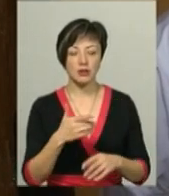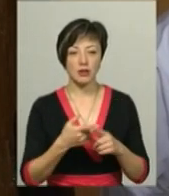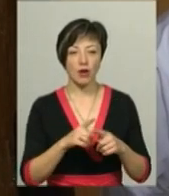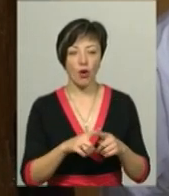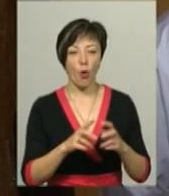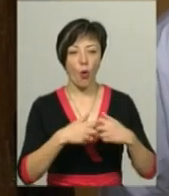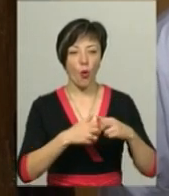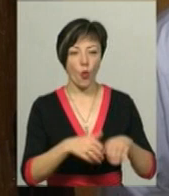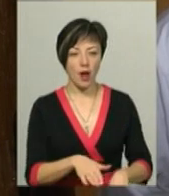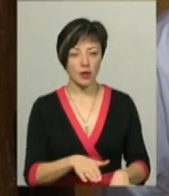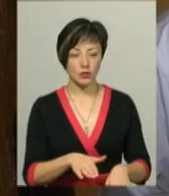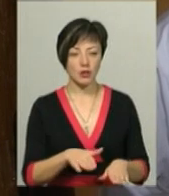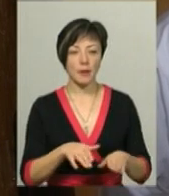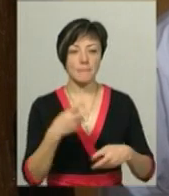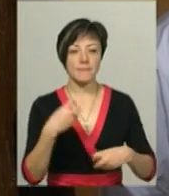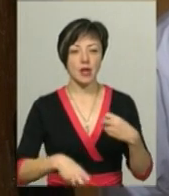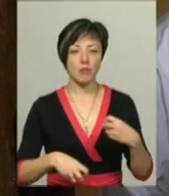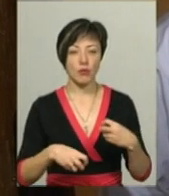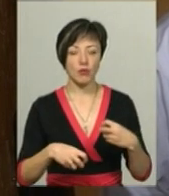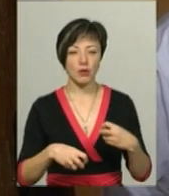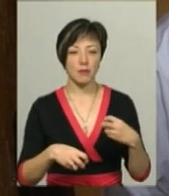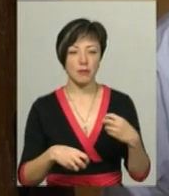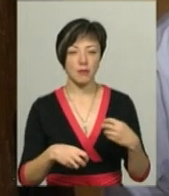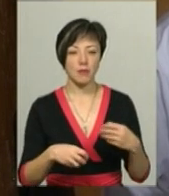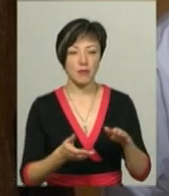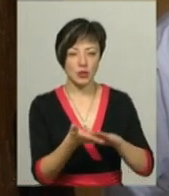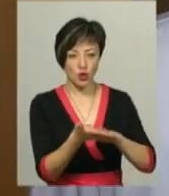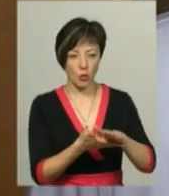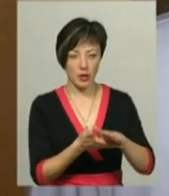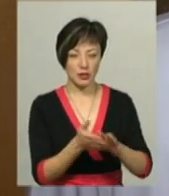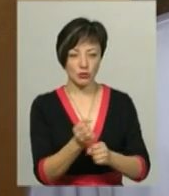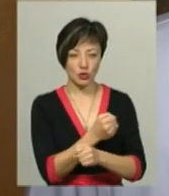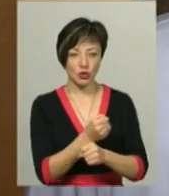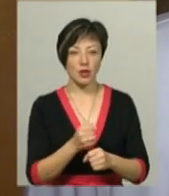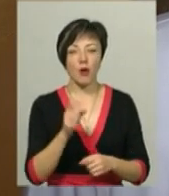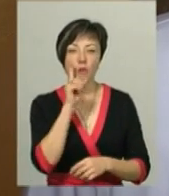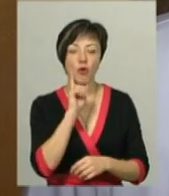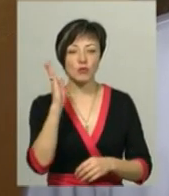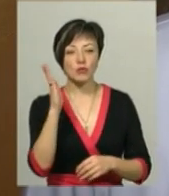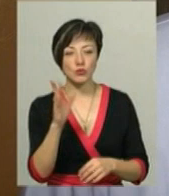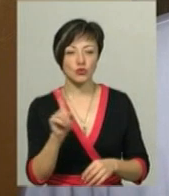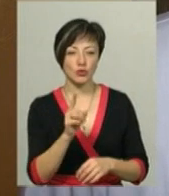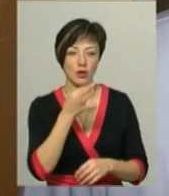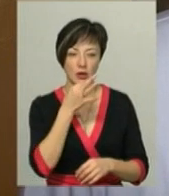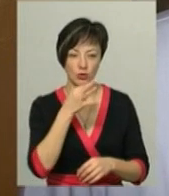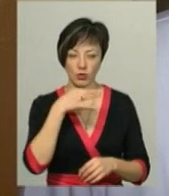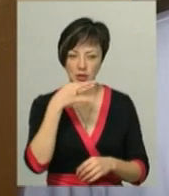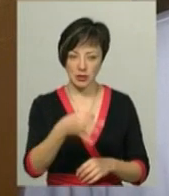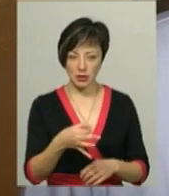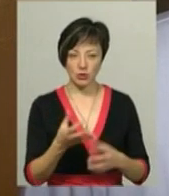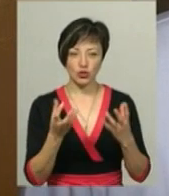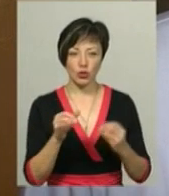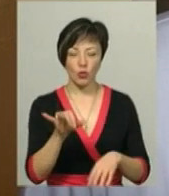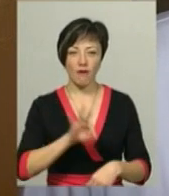лівого колінного суглобу, перелом плесневих кісток правої стопи зі зміщенням. Прогнози поки що говорити рано. Ще у